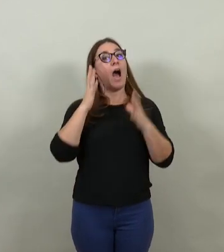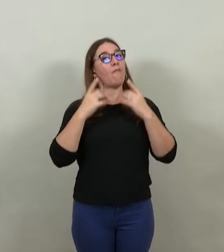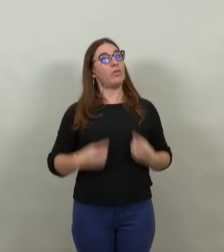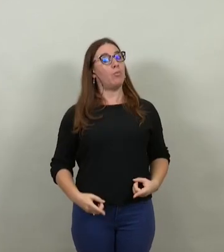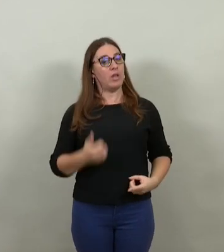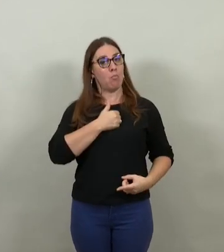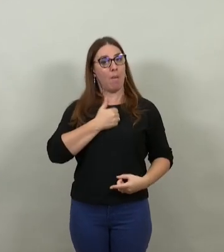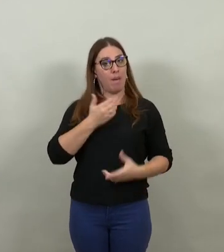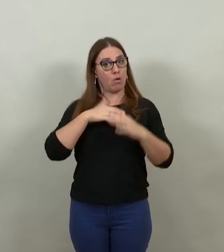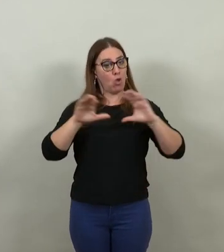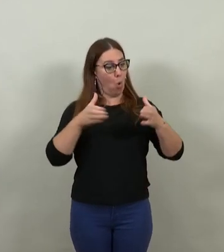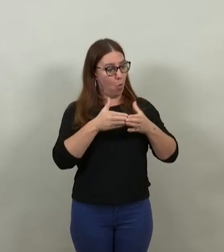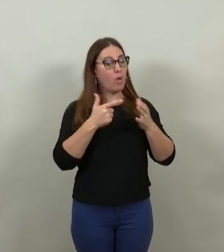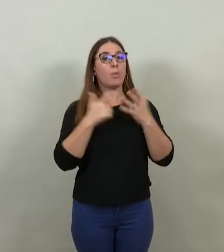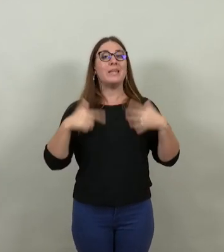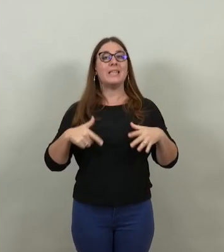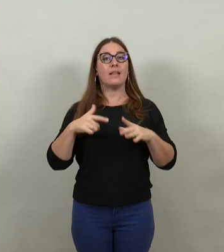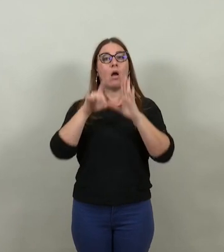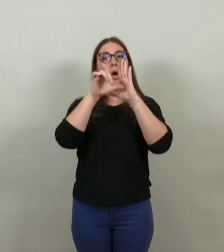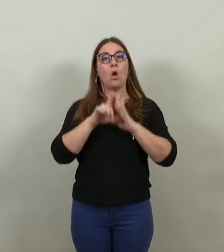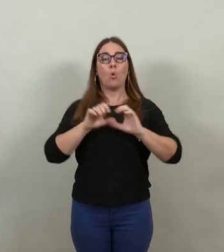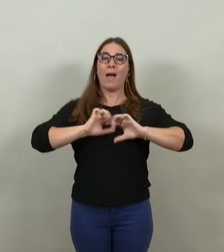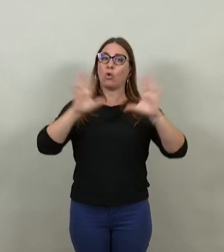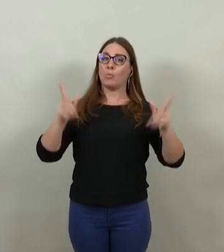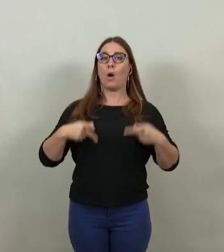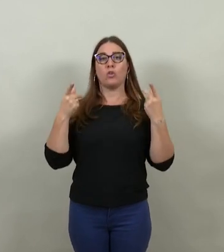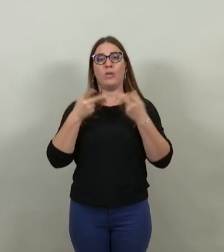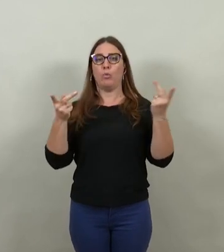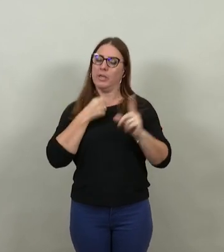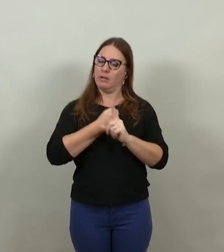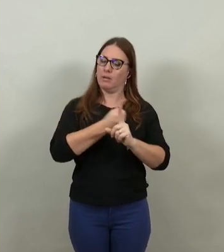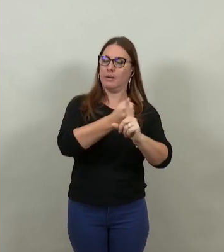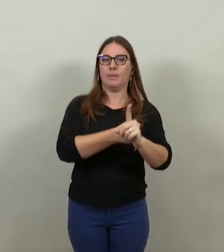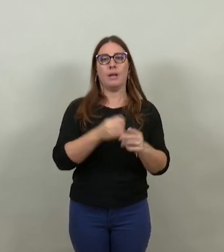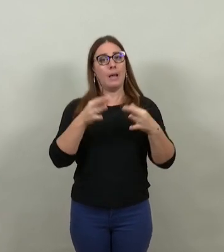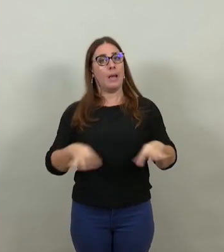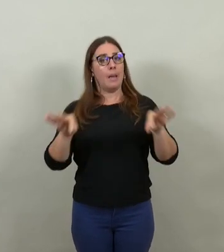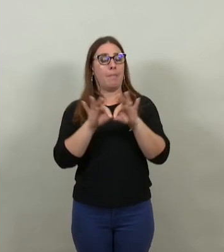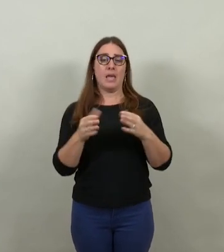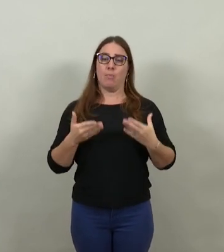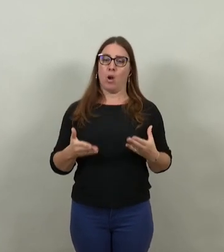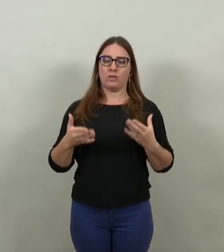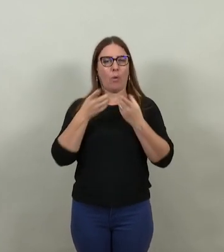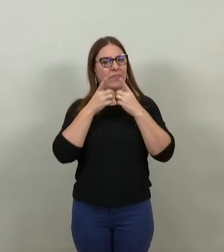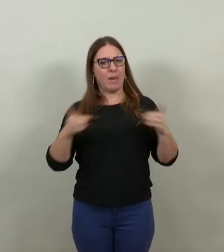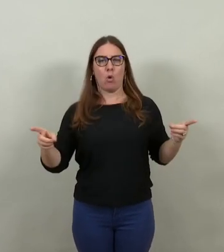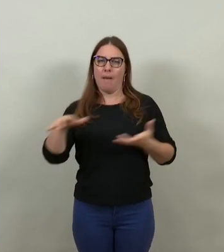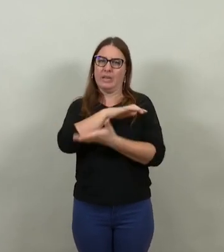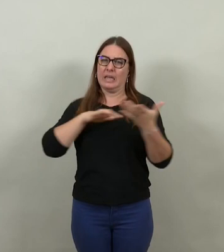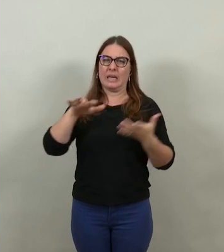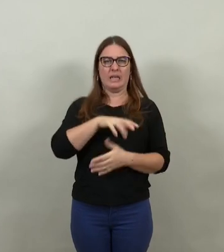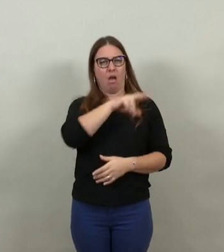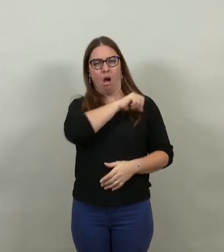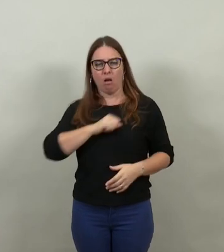défendu au sein de mon groupe en 2017 sur la loi transparence de la vie publique notre pays traverse une crise démocratique profonde dans laquelle